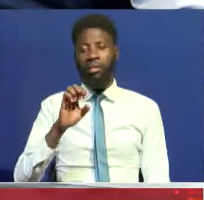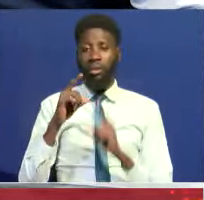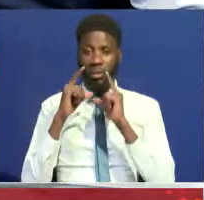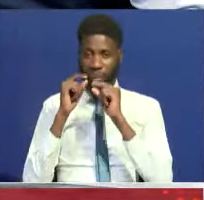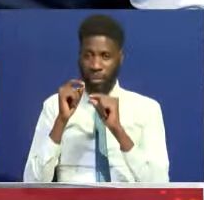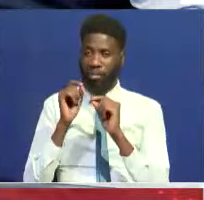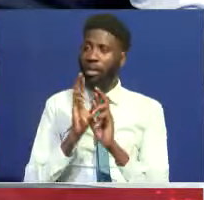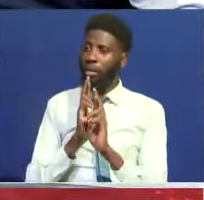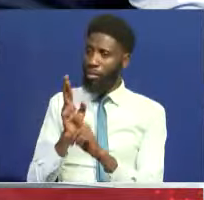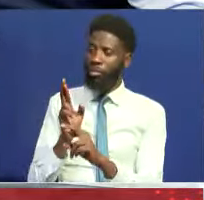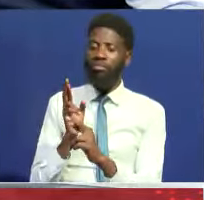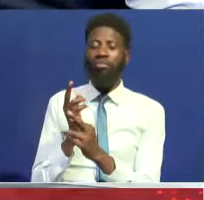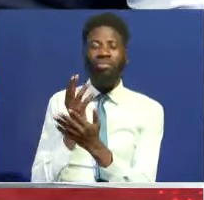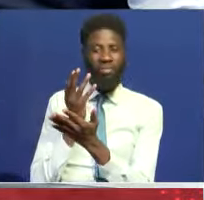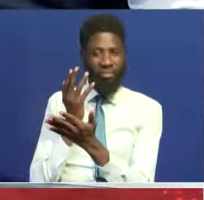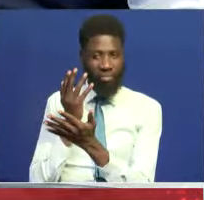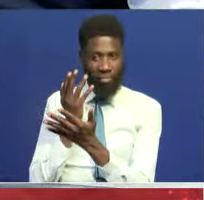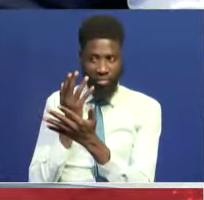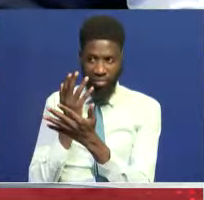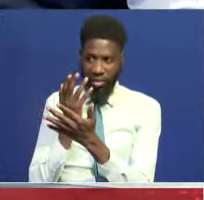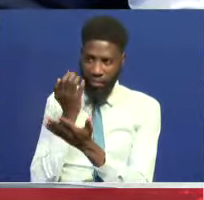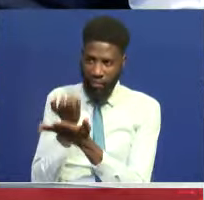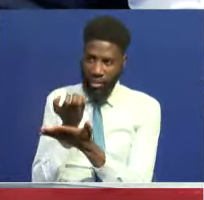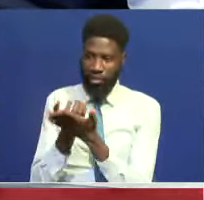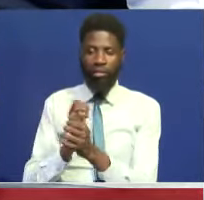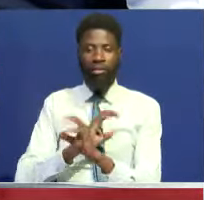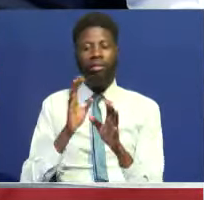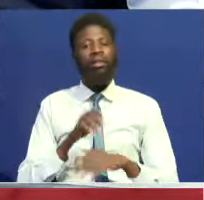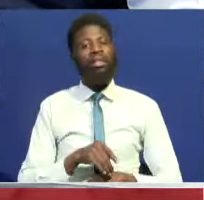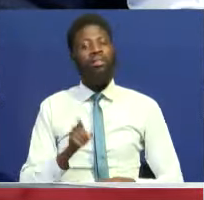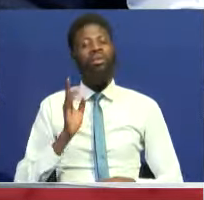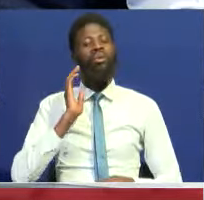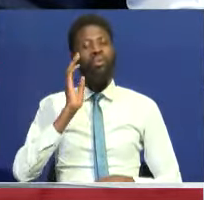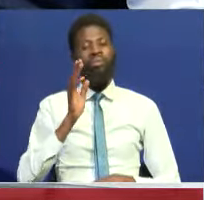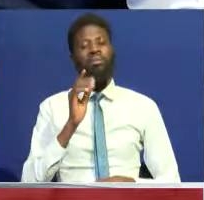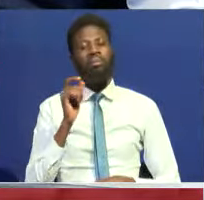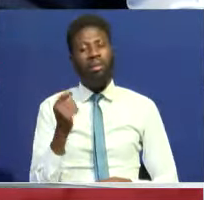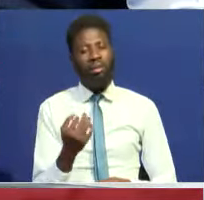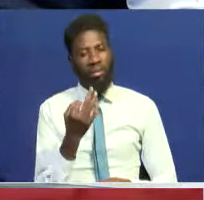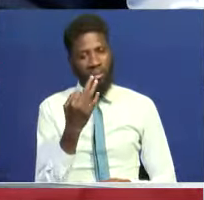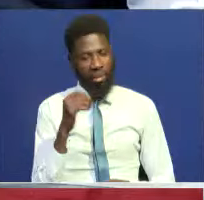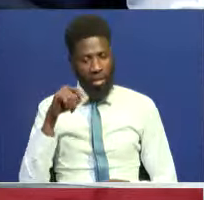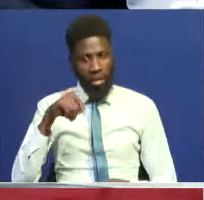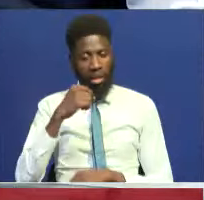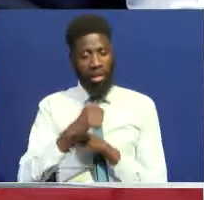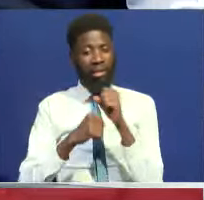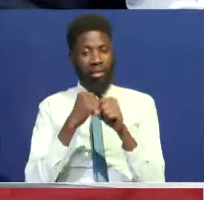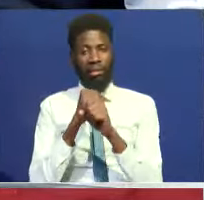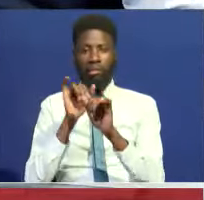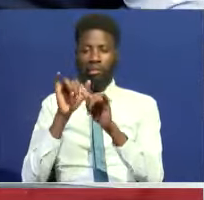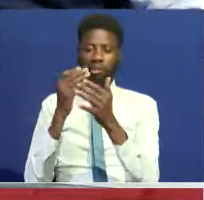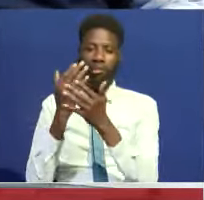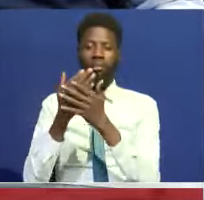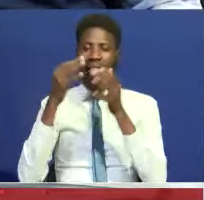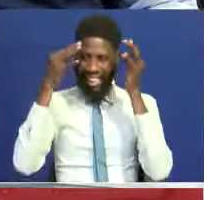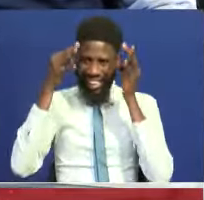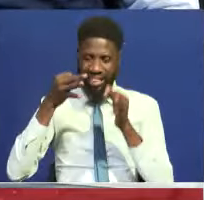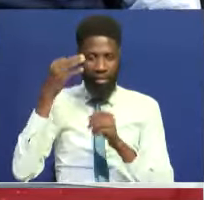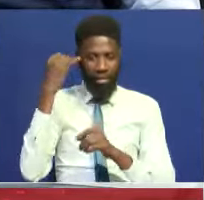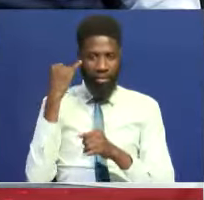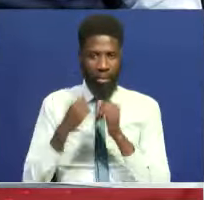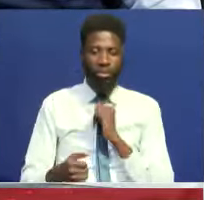sasa amewekwa rumande hadi tarehe 8 mwezi Machi mwaka huu, wakati mahakama itatoa uamuzi kuhusu hukumu dhidi yake. Wakati huo huo,